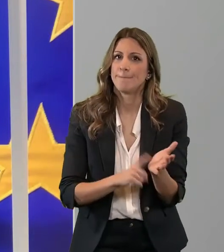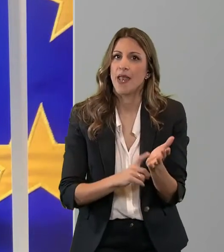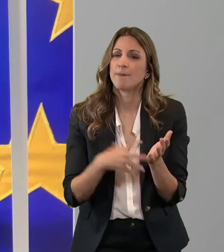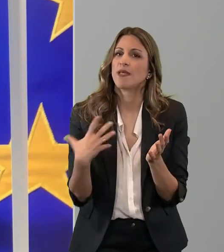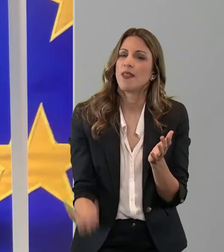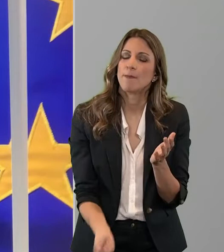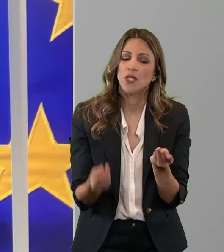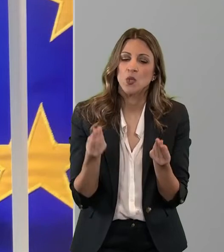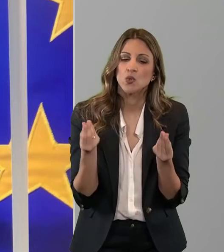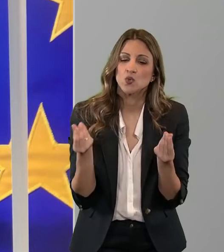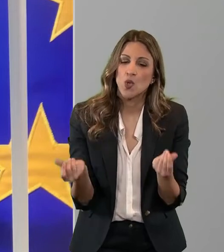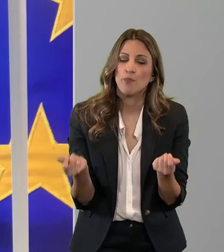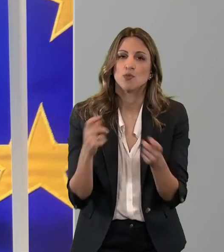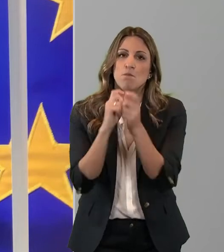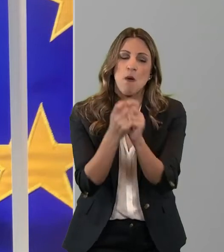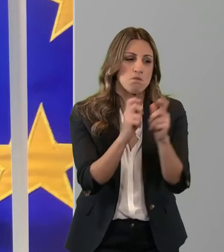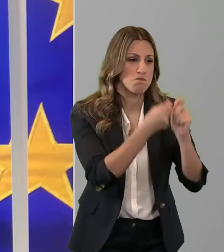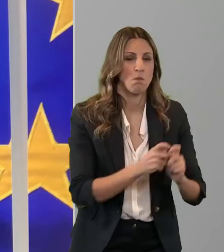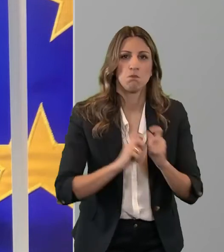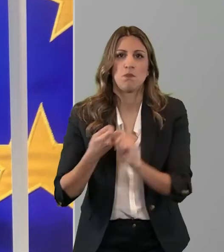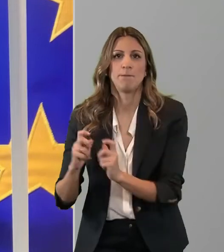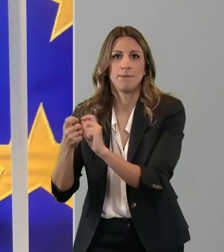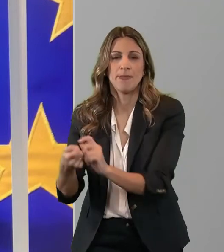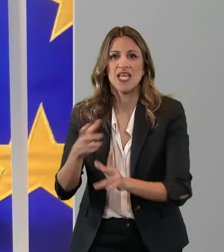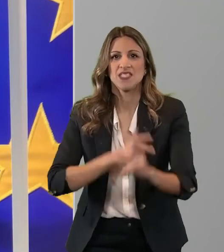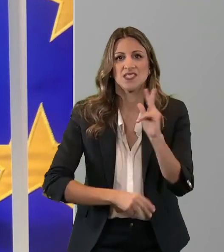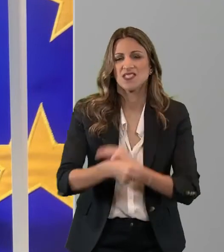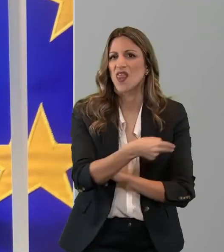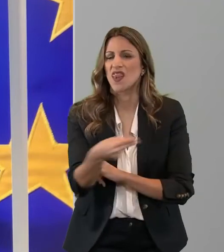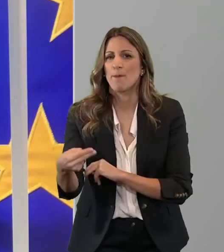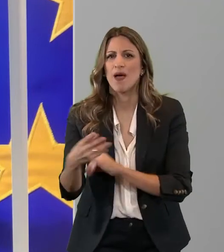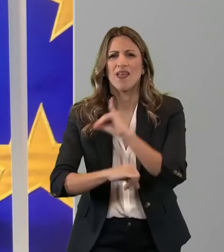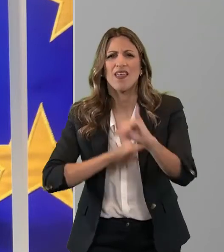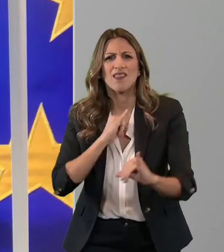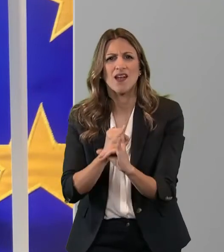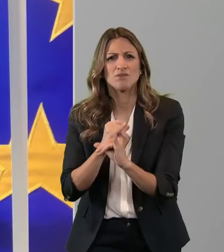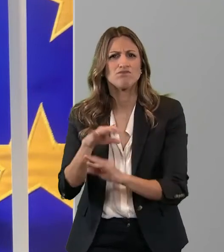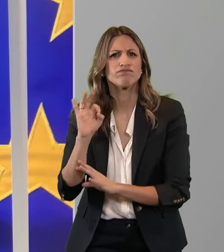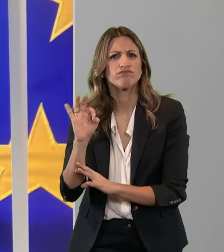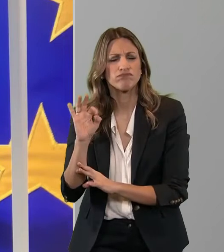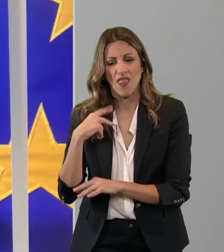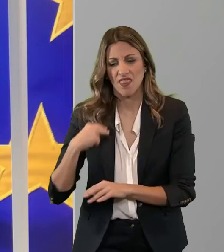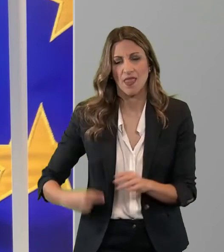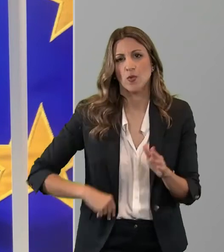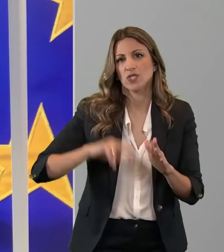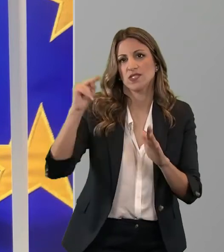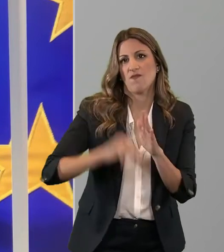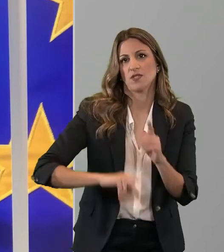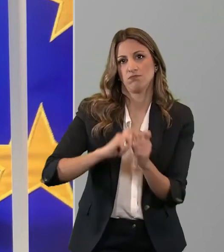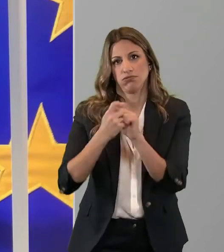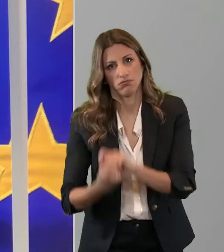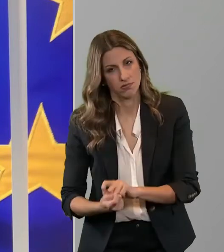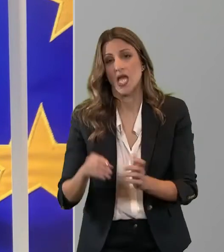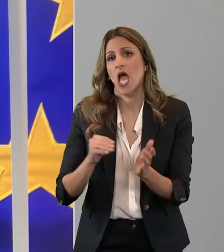μεταρρυθμιστικό πνεύμα για να αποδώσουν. Μιλάμε για θέματα όπως είναι η ψηφιοποίηση των δημοσίων συμβάσεων, η